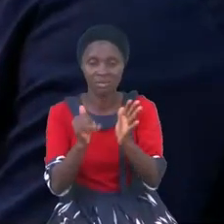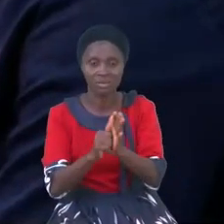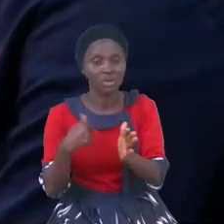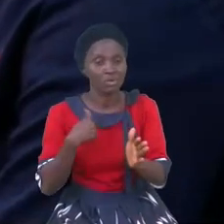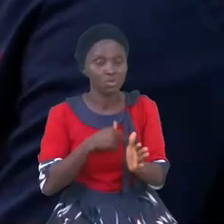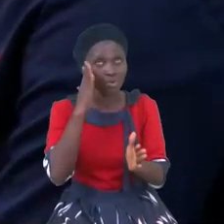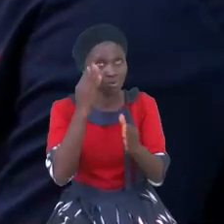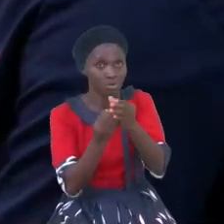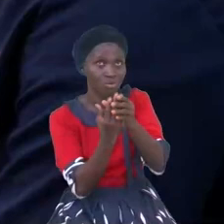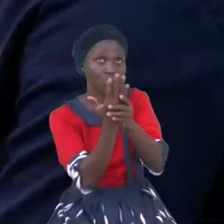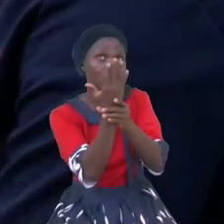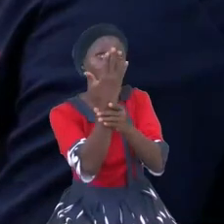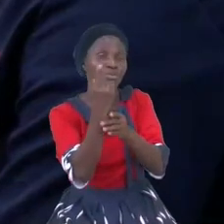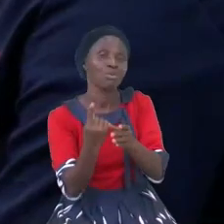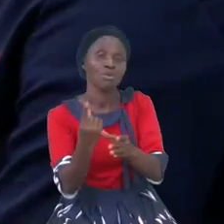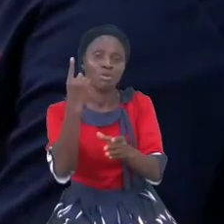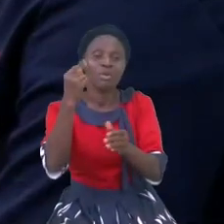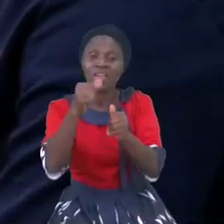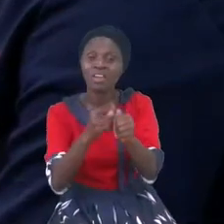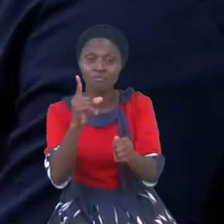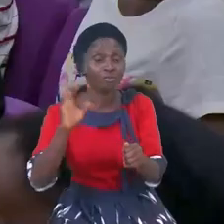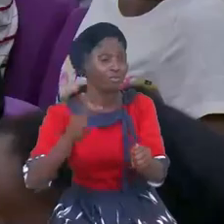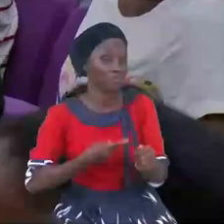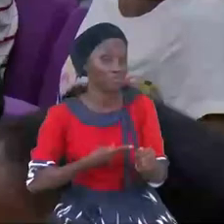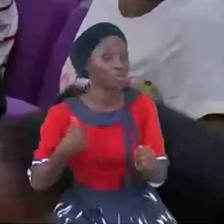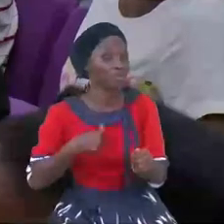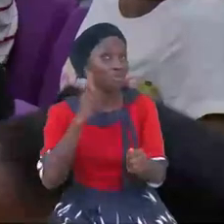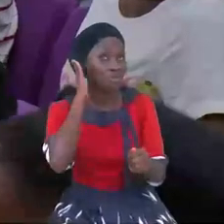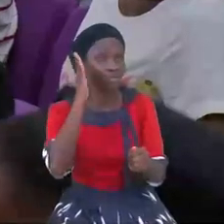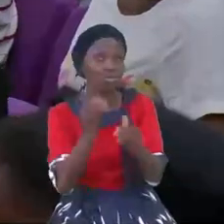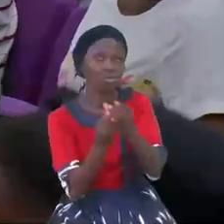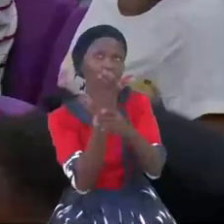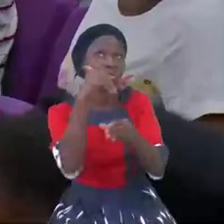la connaissance du Seigneur, nous allons croître au nom de Jésus-Christ.